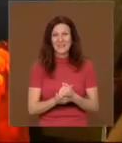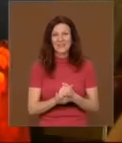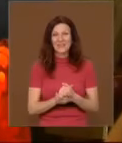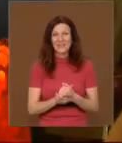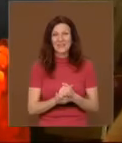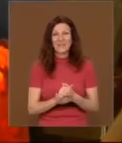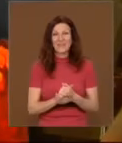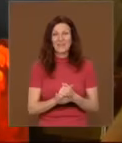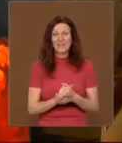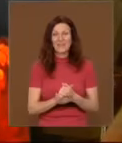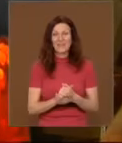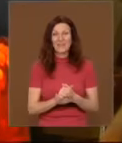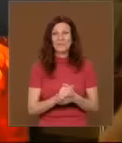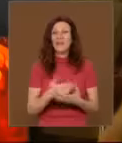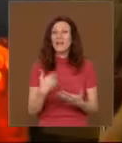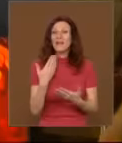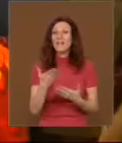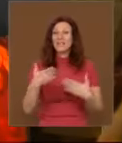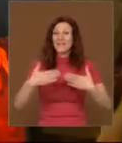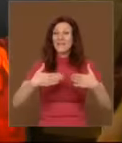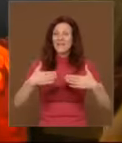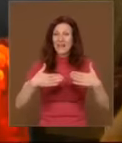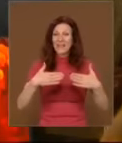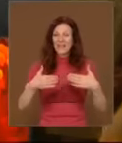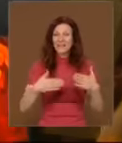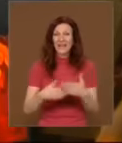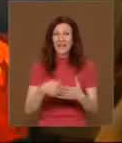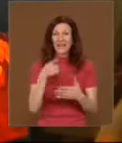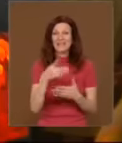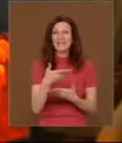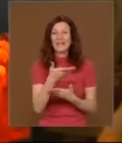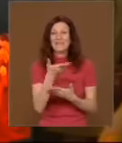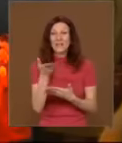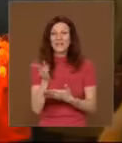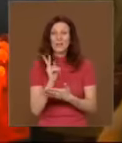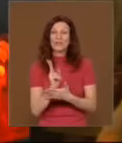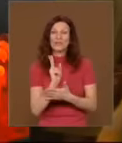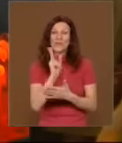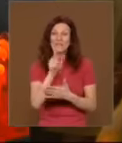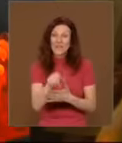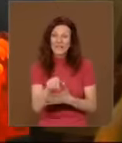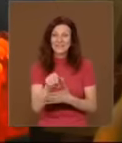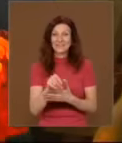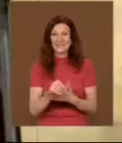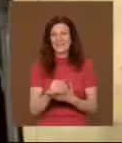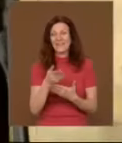Възмите врата, князи ваш, и възмите си врата вечно, и внизите цар